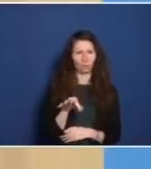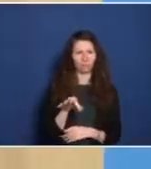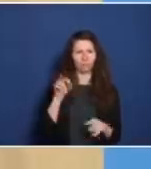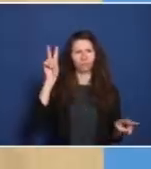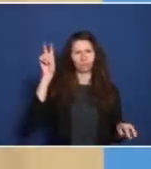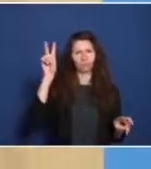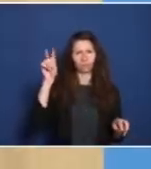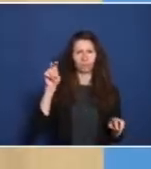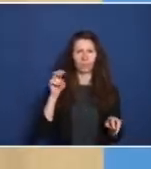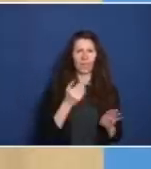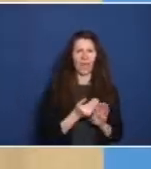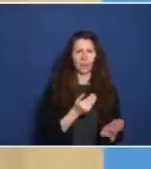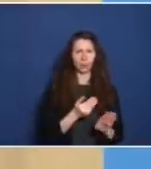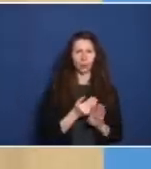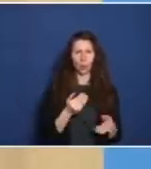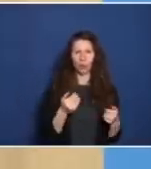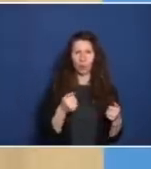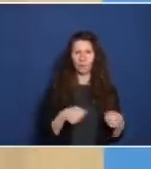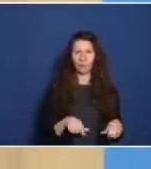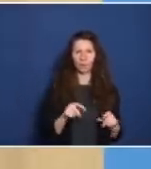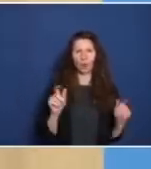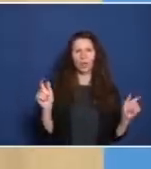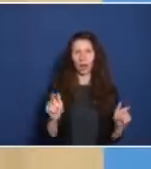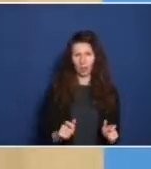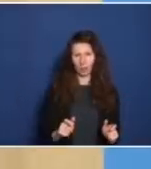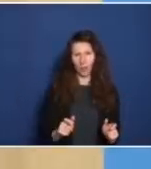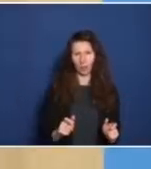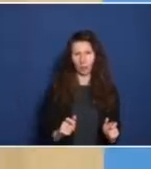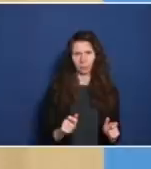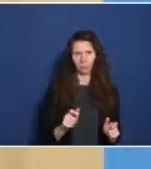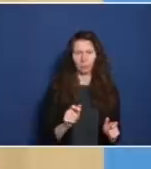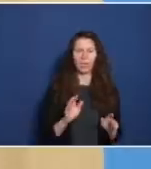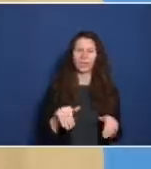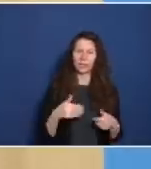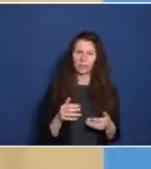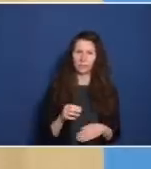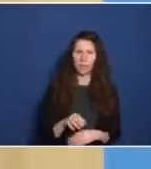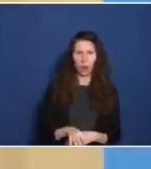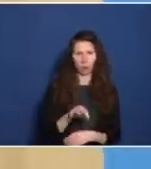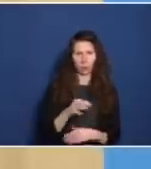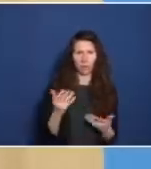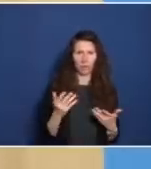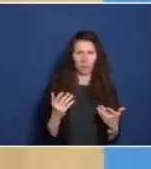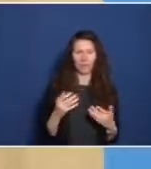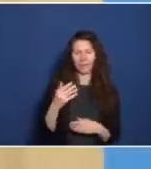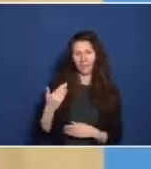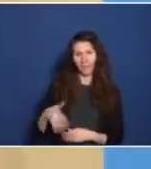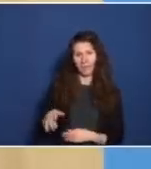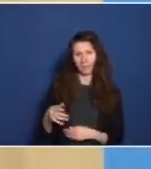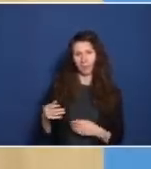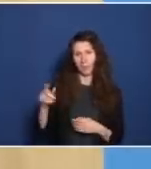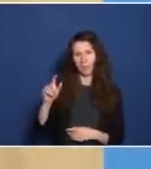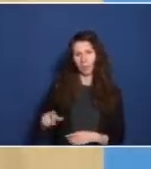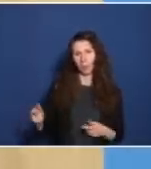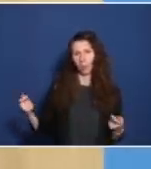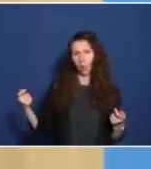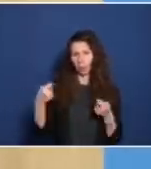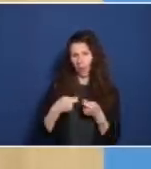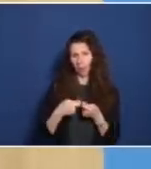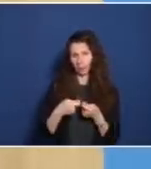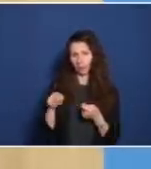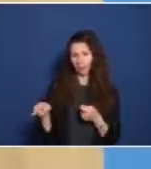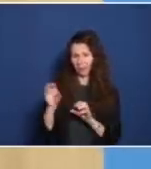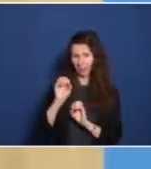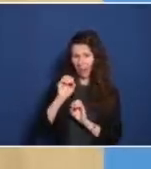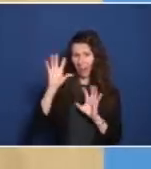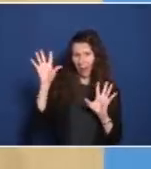sogenannten Absonderungspflichten, also von der Quarantäne. Wenn man Kontakt zu einer Person hatte, wo klar